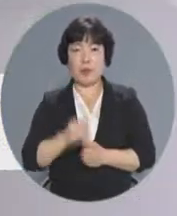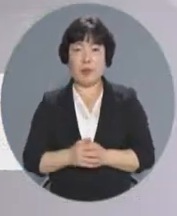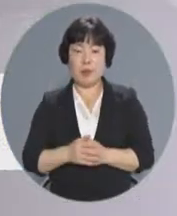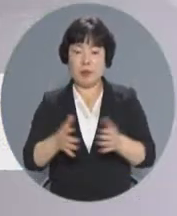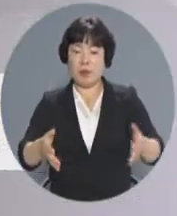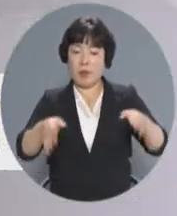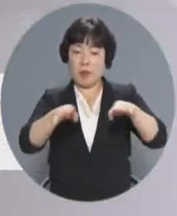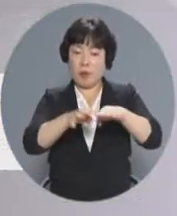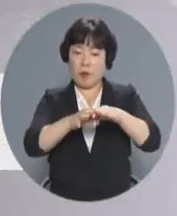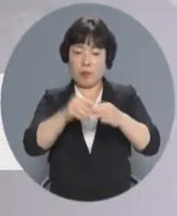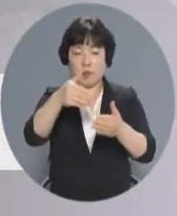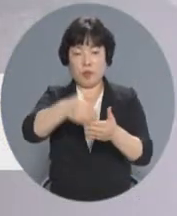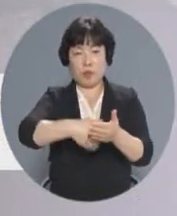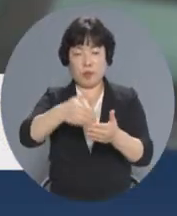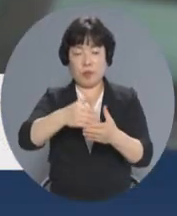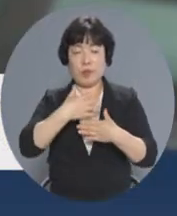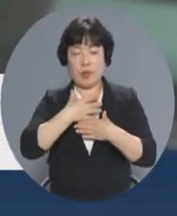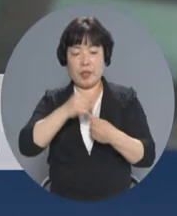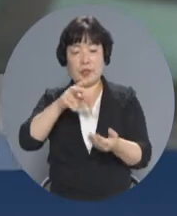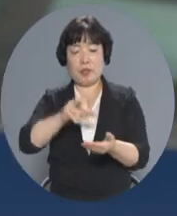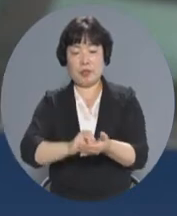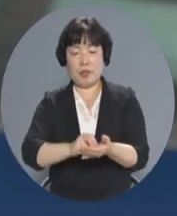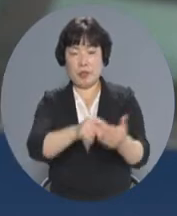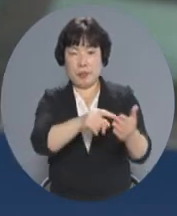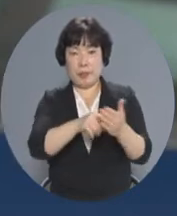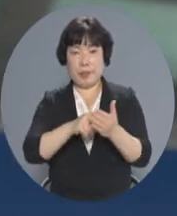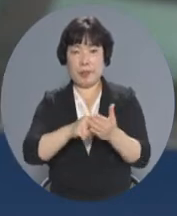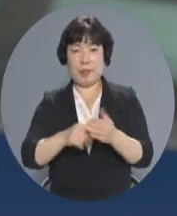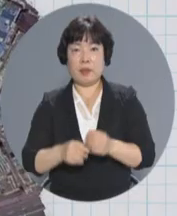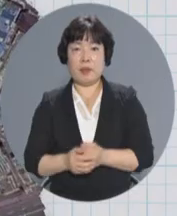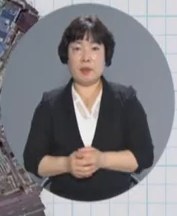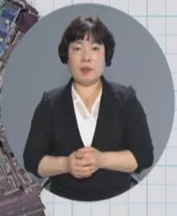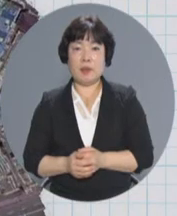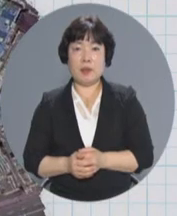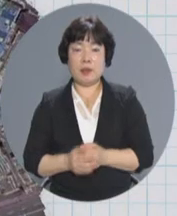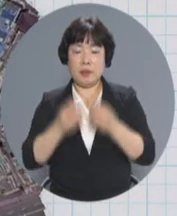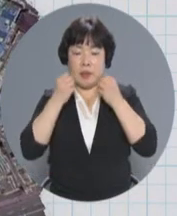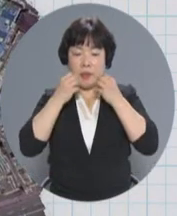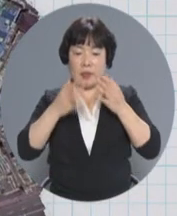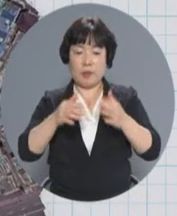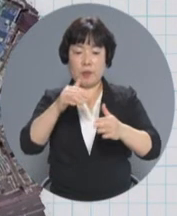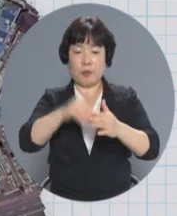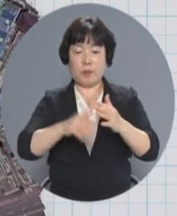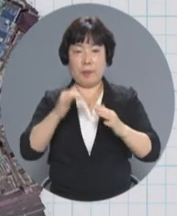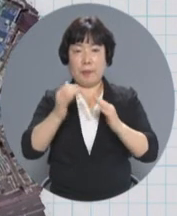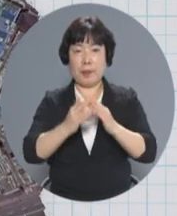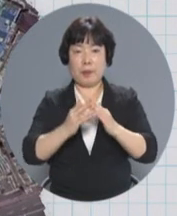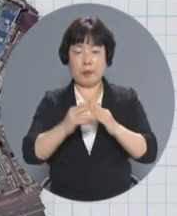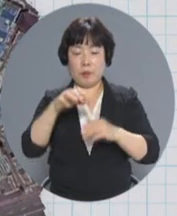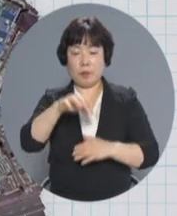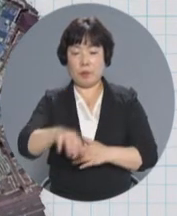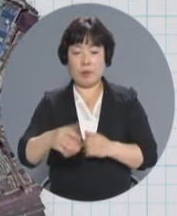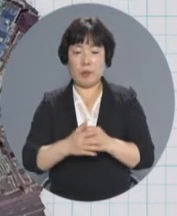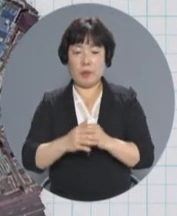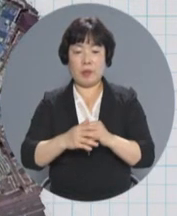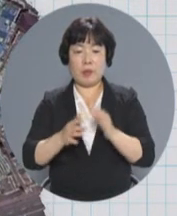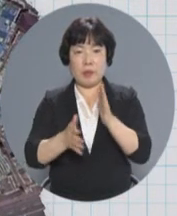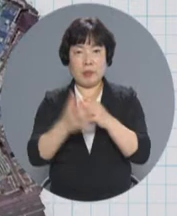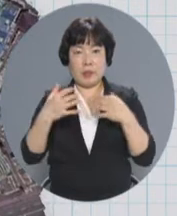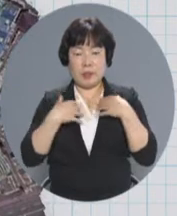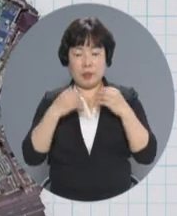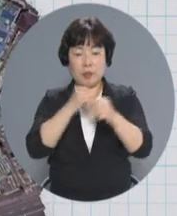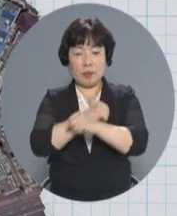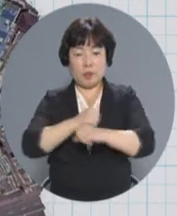건물 자체가 낡아 안전상의 문제까지 불거졌습니다. 새롭게 조성되는 신청사 부지는 현 청사